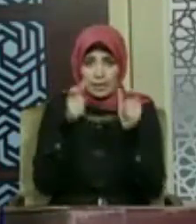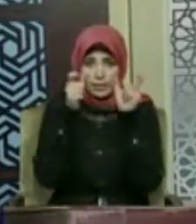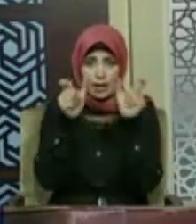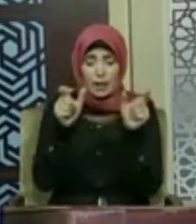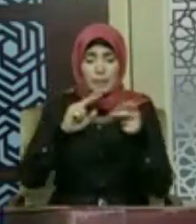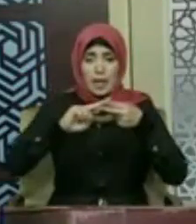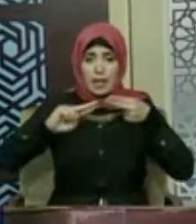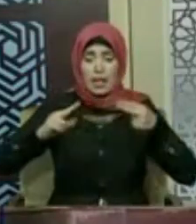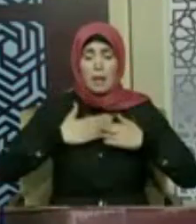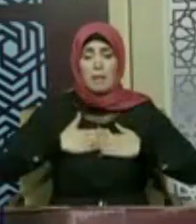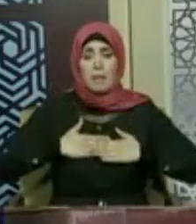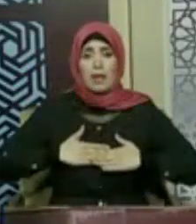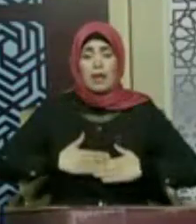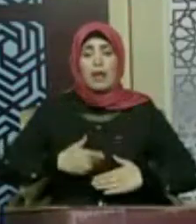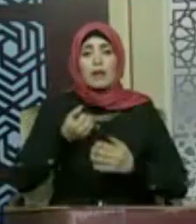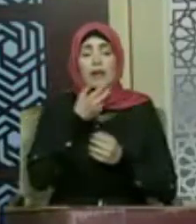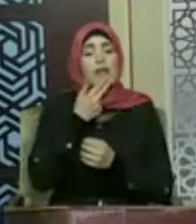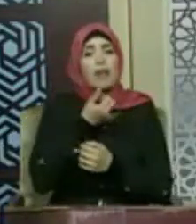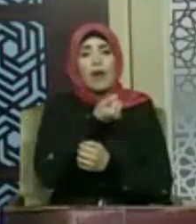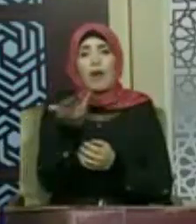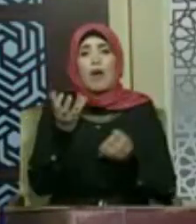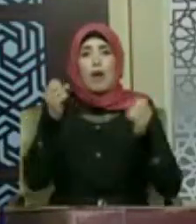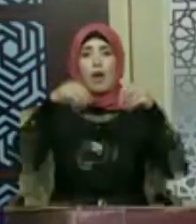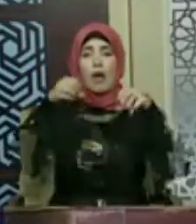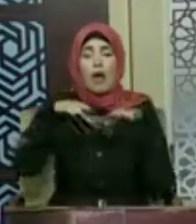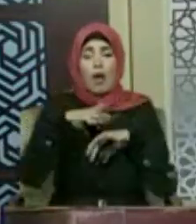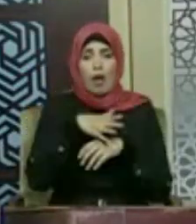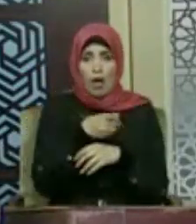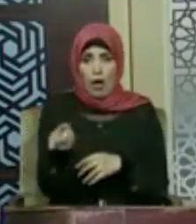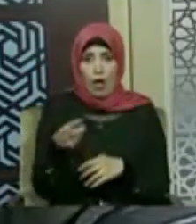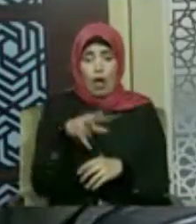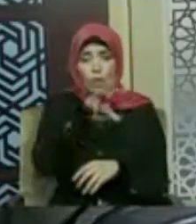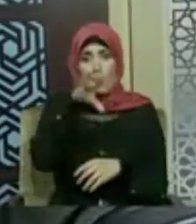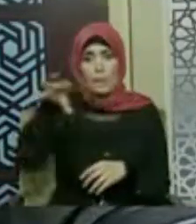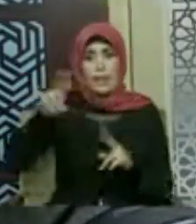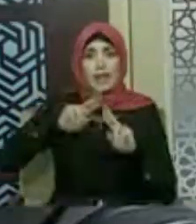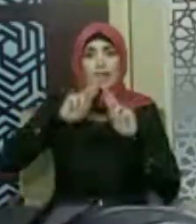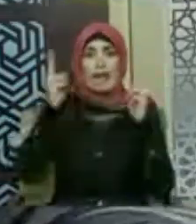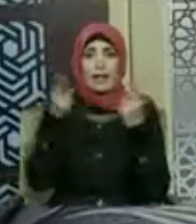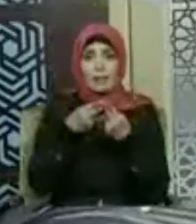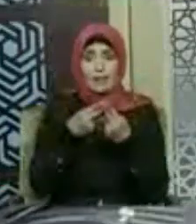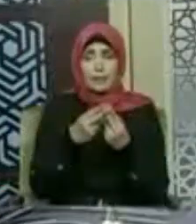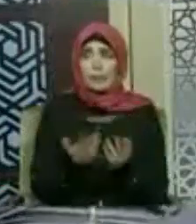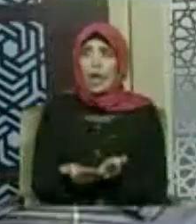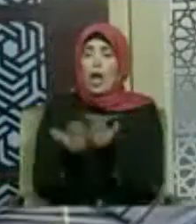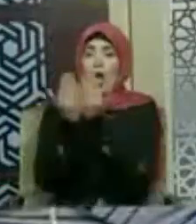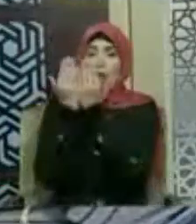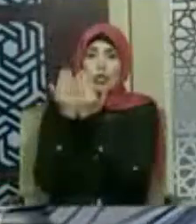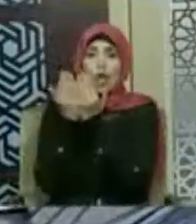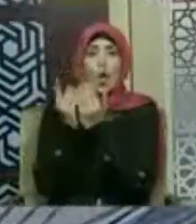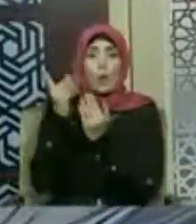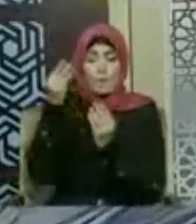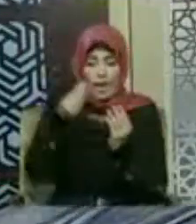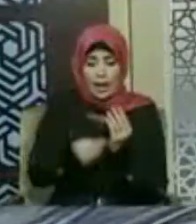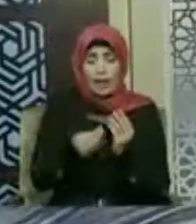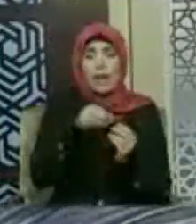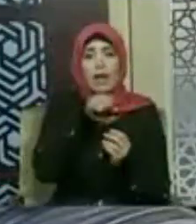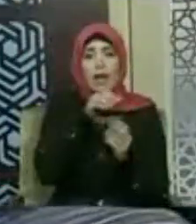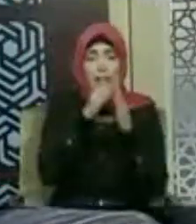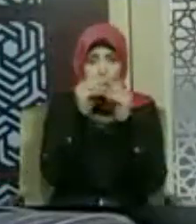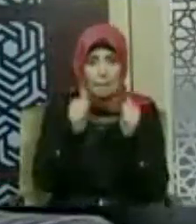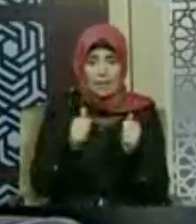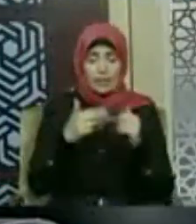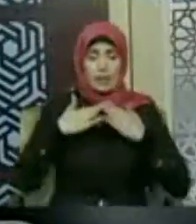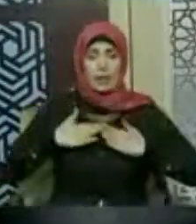سخاء أخاء وسائر بلاد العالمين، واربط على قلوب